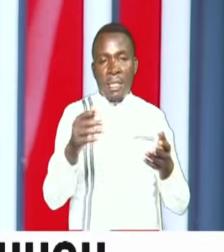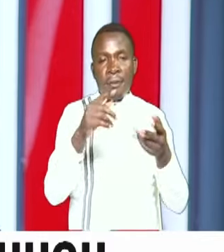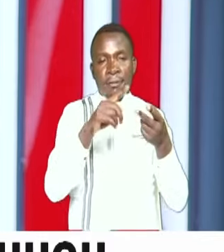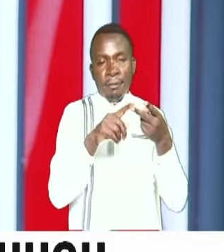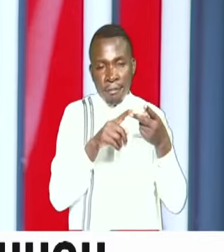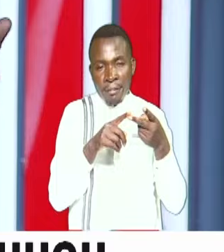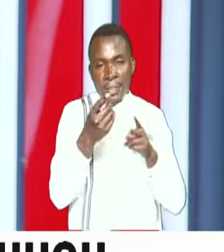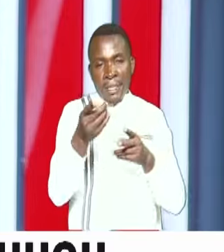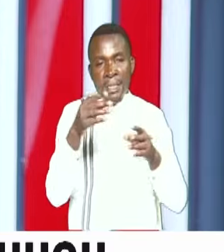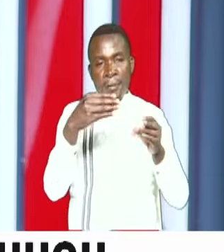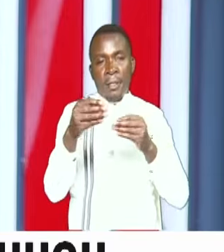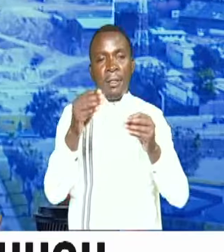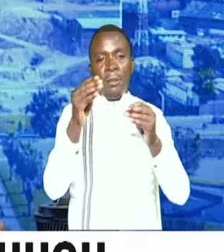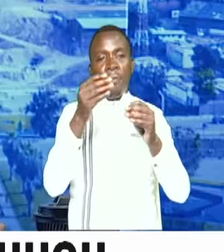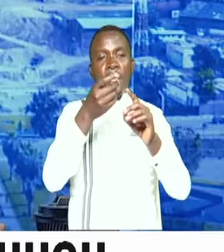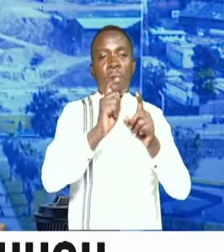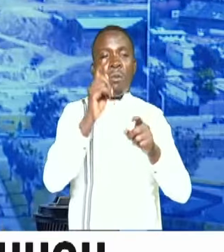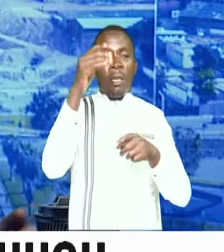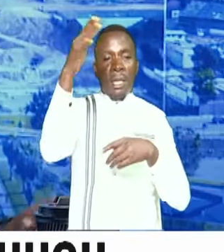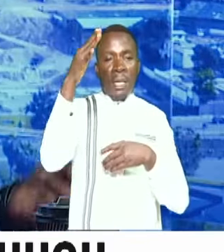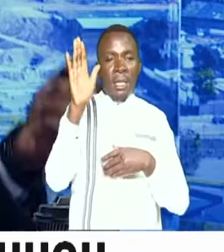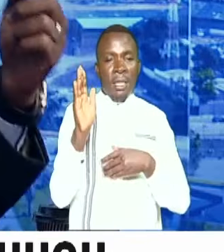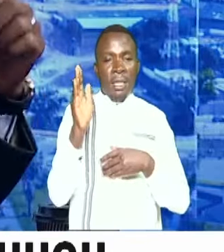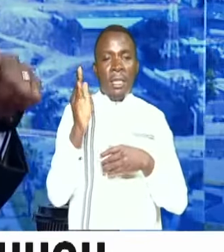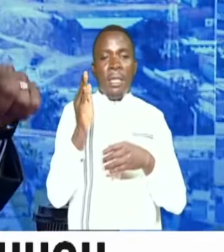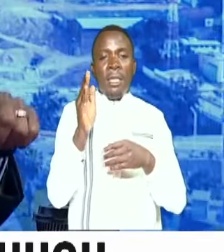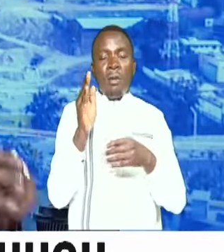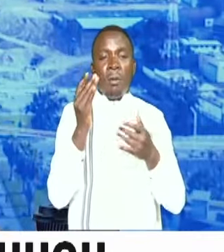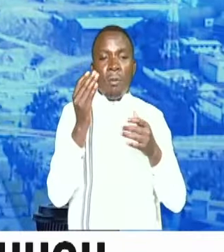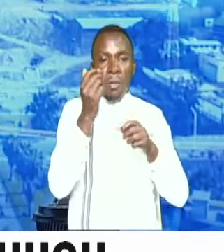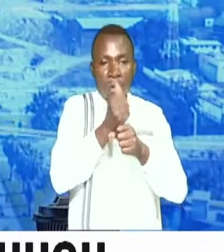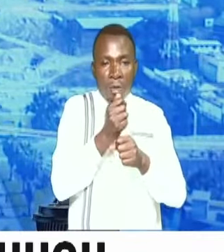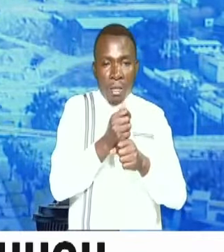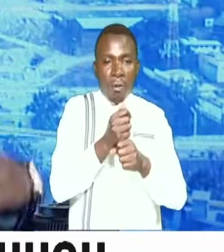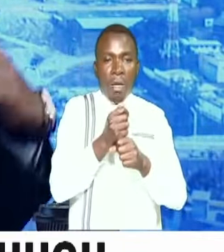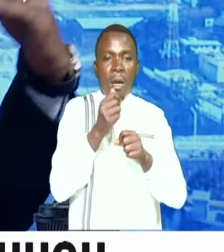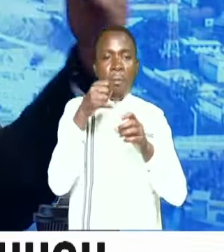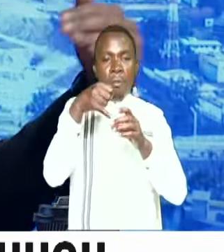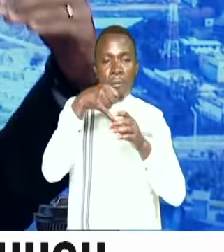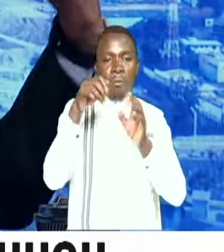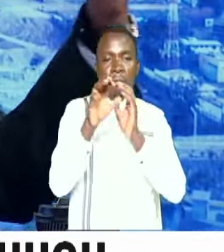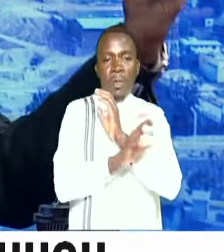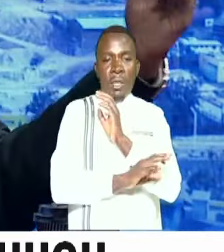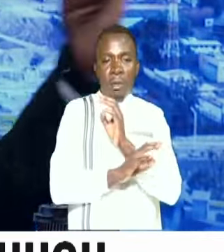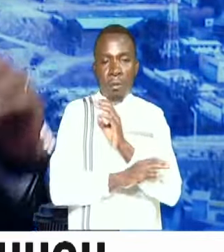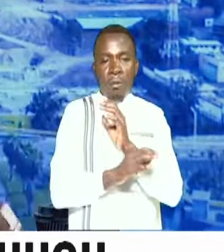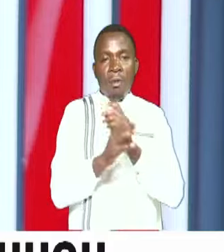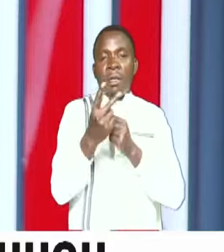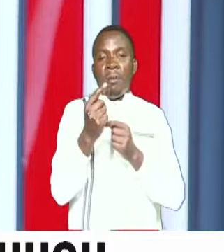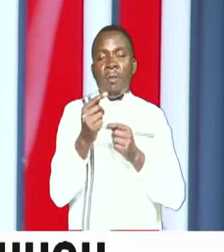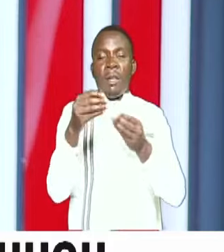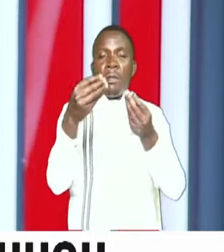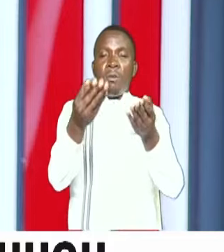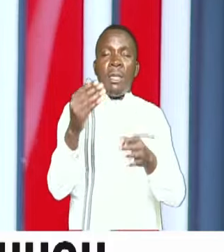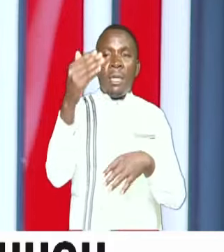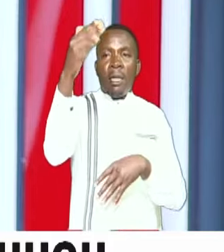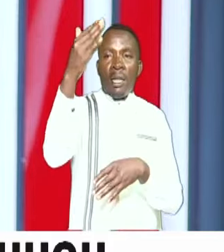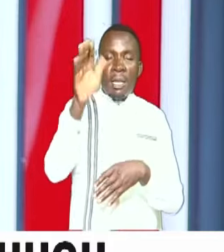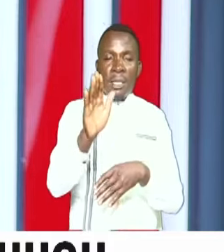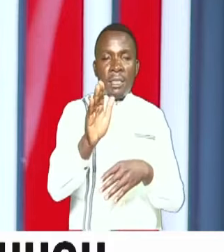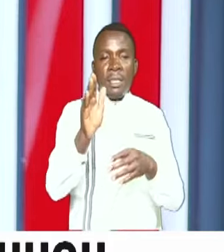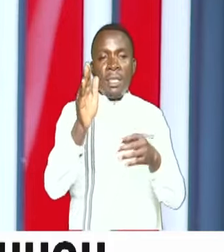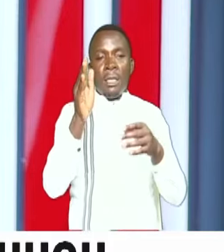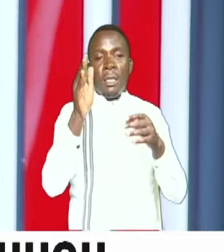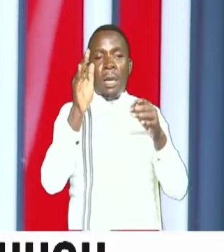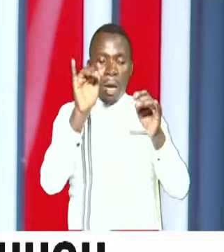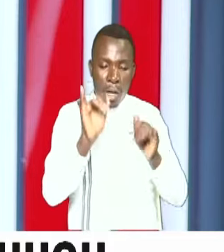hari ibikoresho twatumizaga hanze bigiye kujya bikorerwa mu gihugu. Ya madovize twatangaga kugira ngo ajye hanze